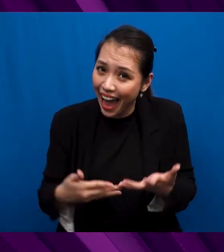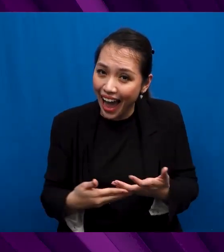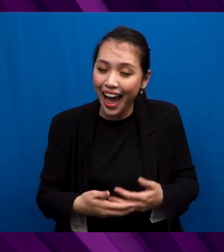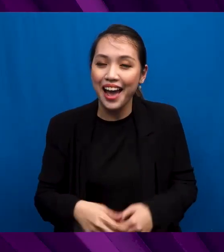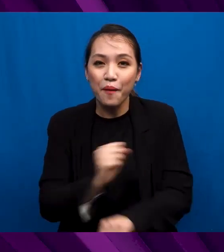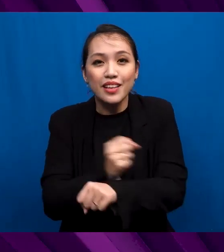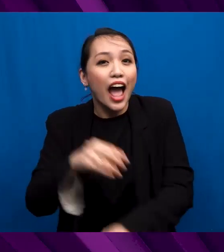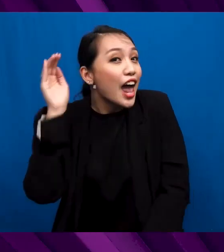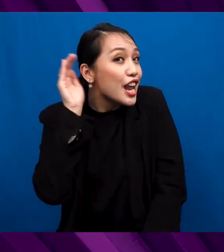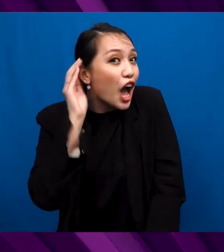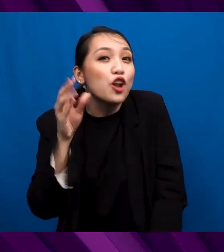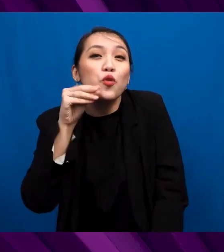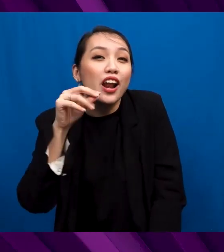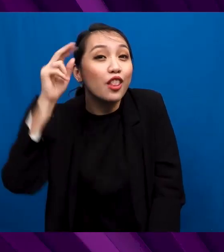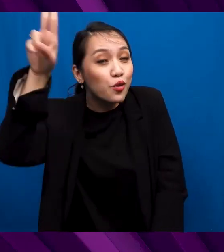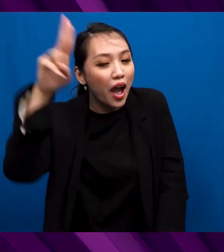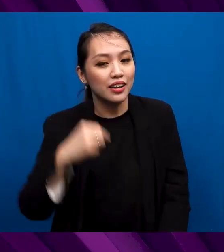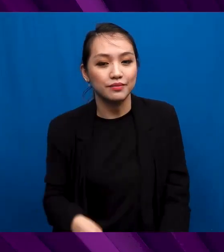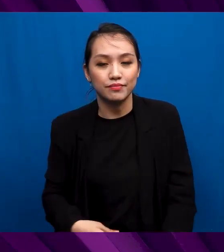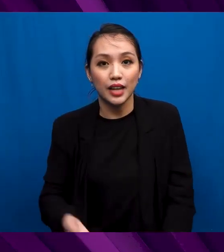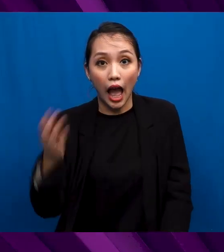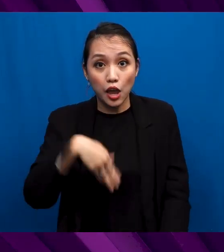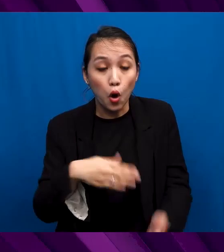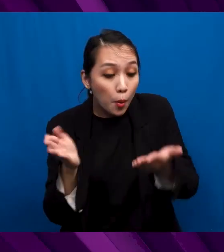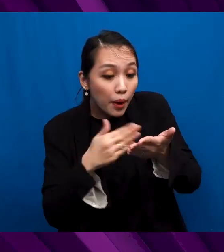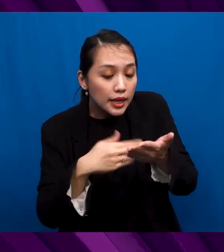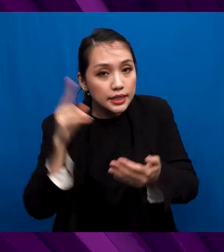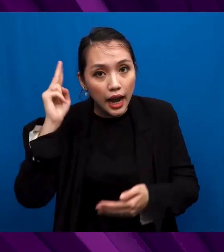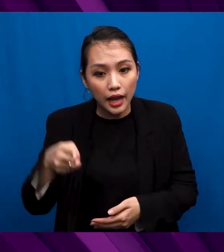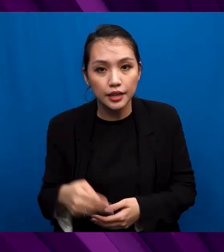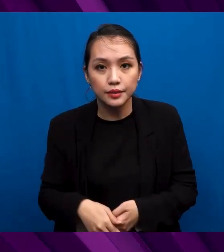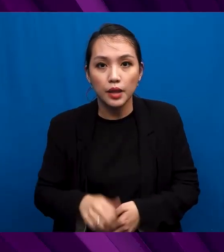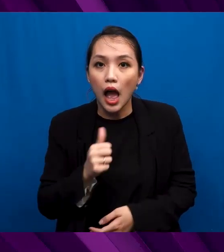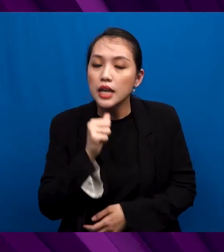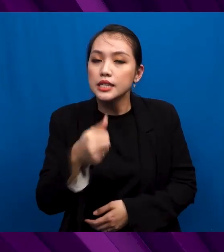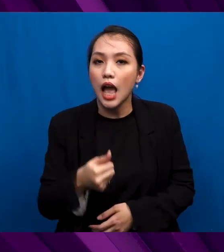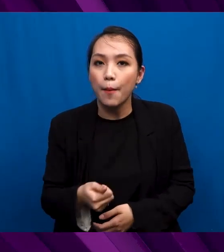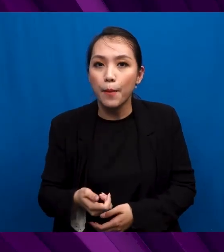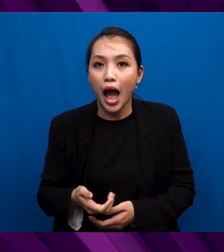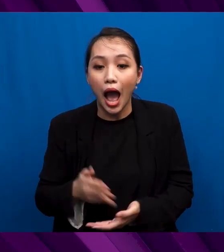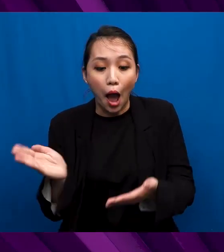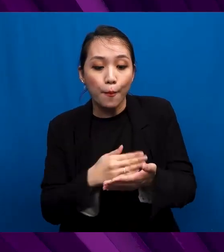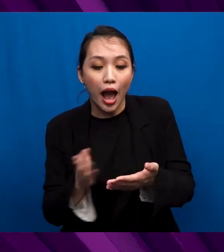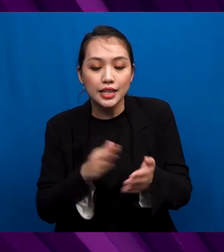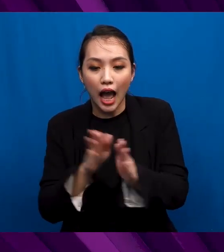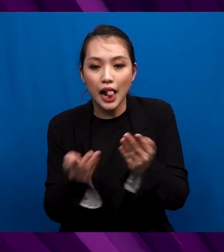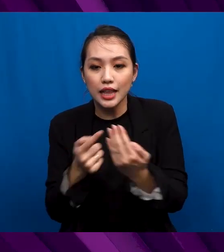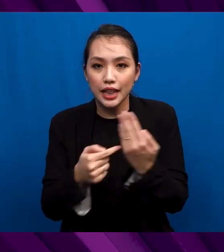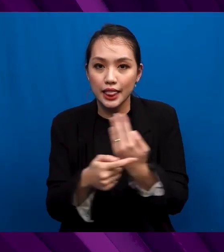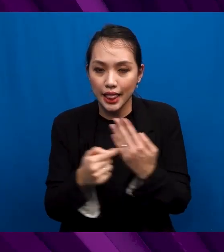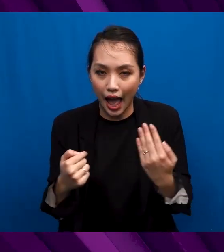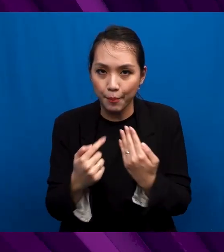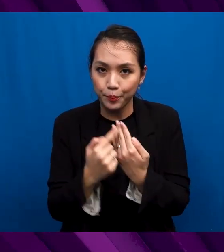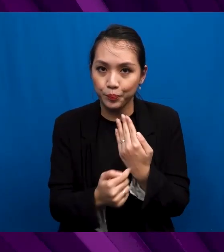bisa jeli baca lagi. Siapa yang pernah baca Alkitab sebelumnya tentang Urim dan Tumim, Anda